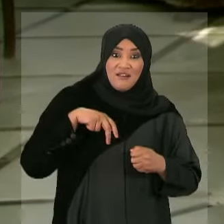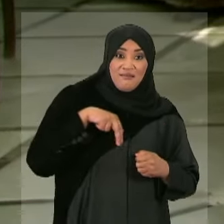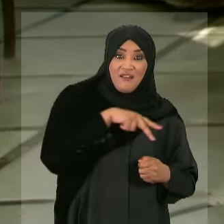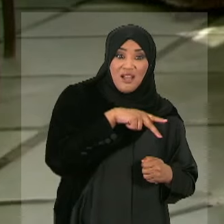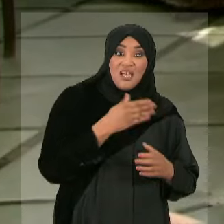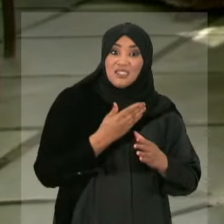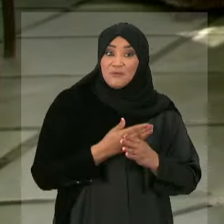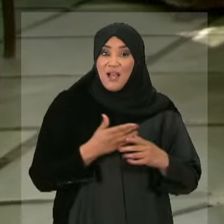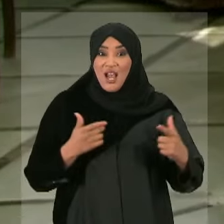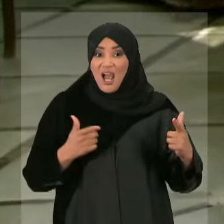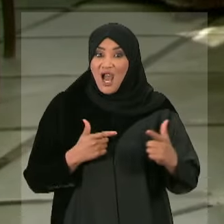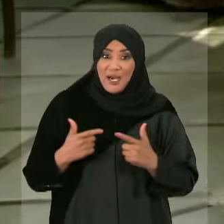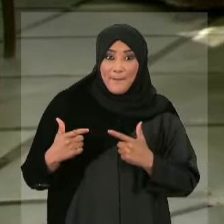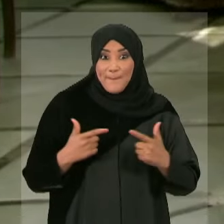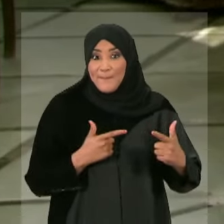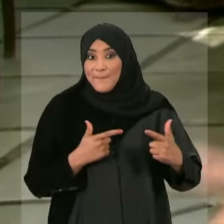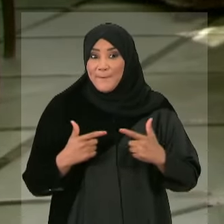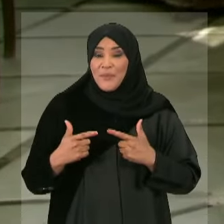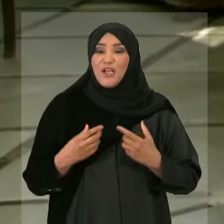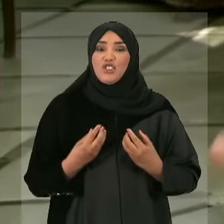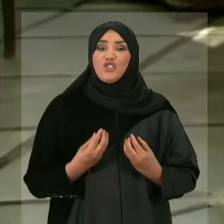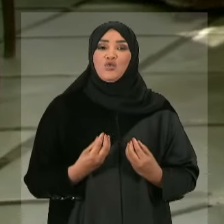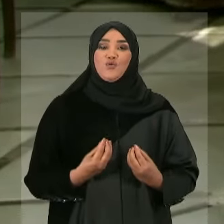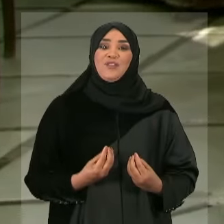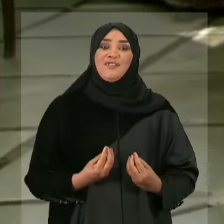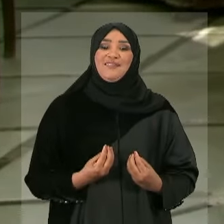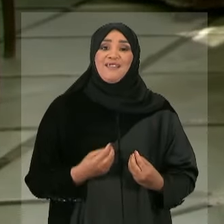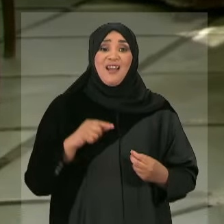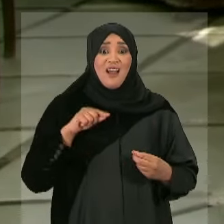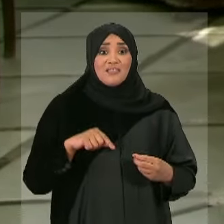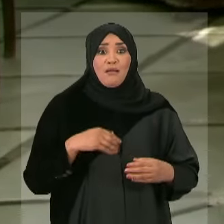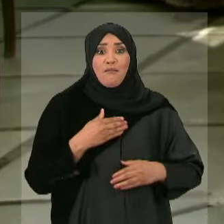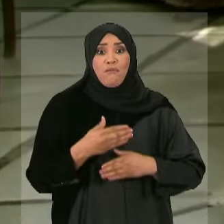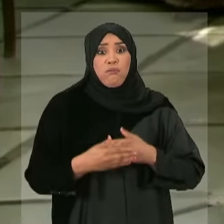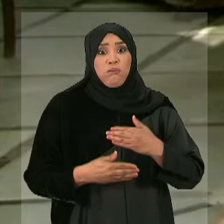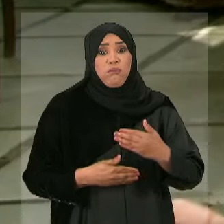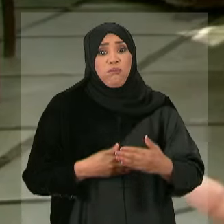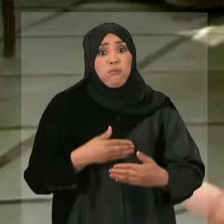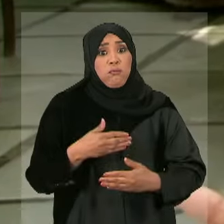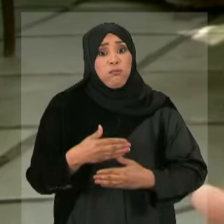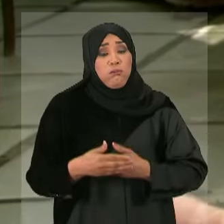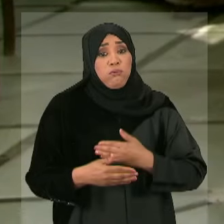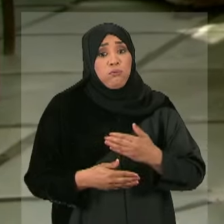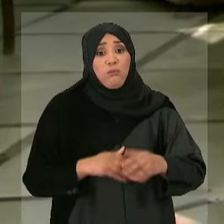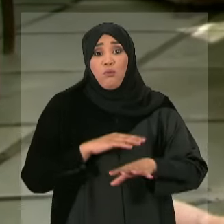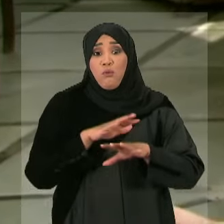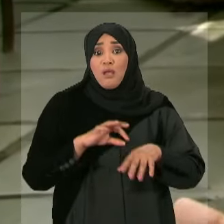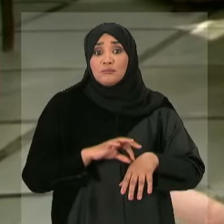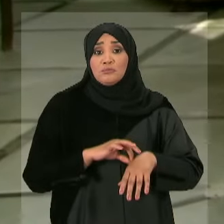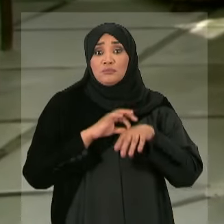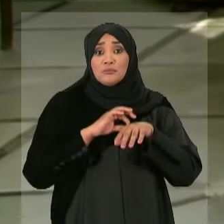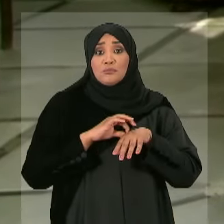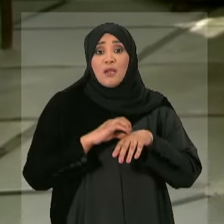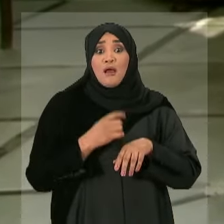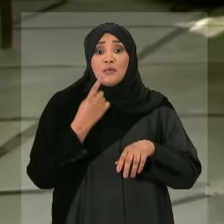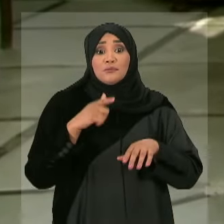بحدود 150-160 ألف في 48 أصبحت 1,200,000 ألف اليوم. فكيف تريدني أن لا